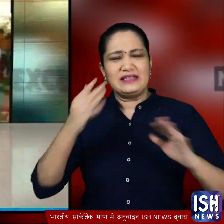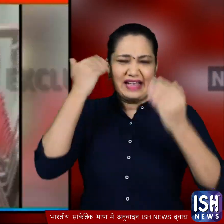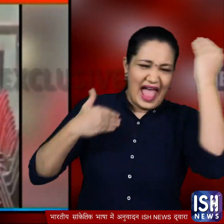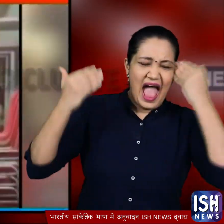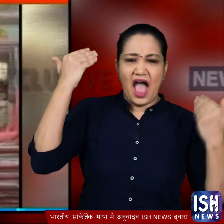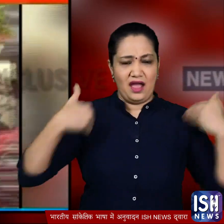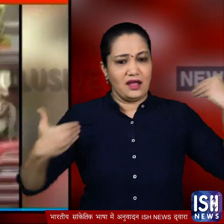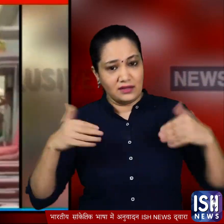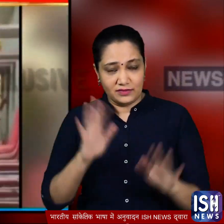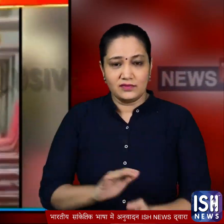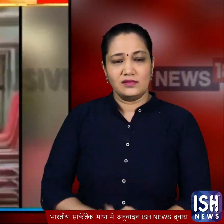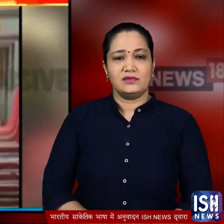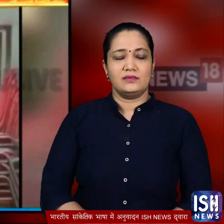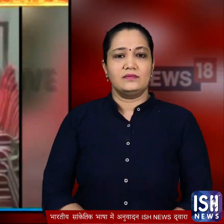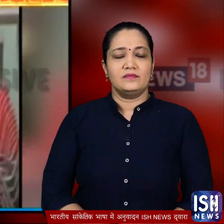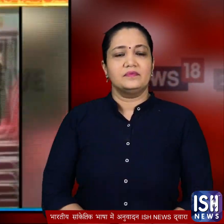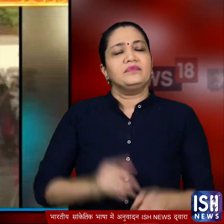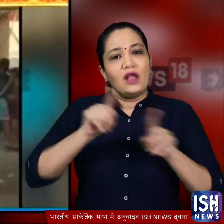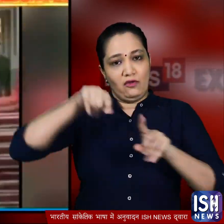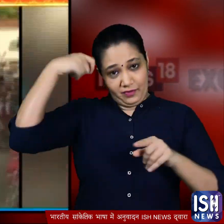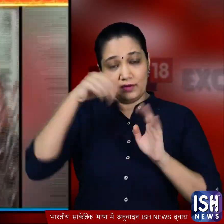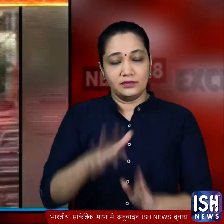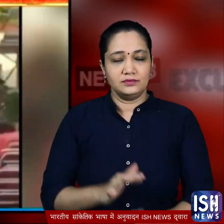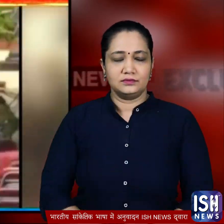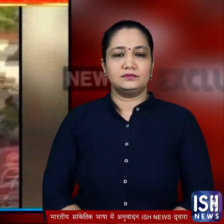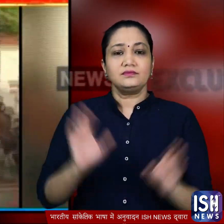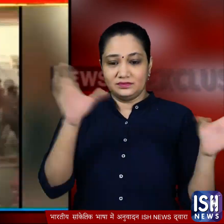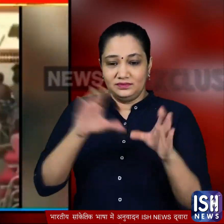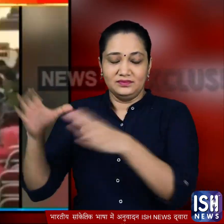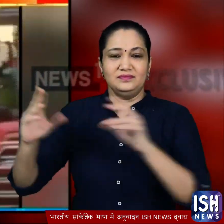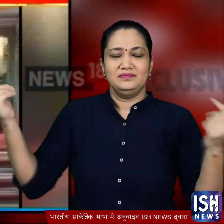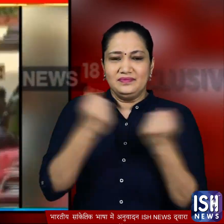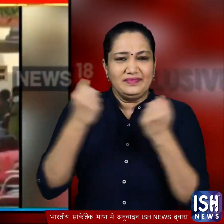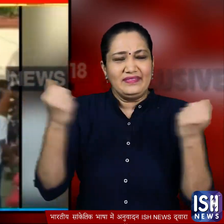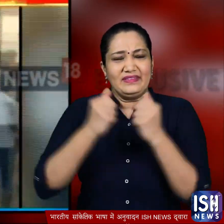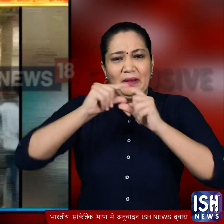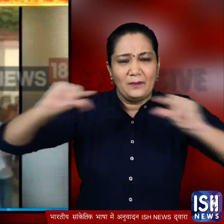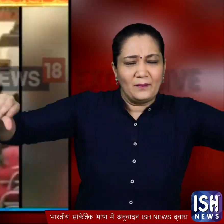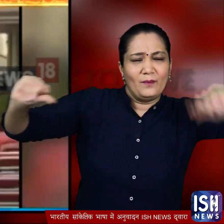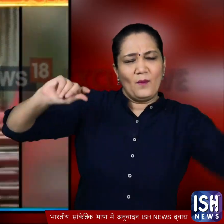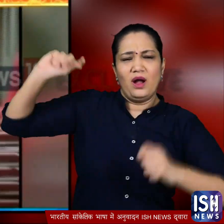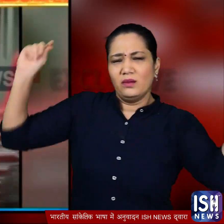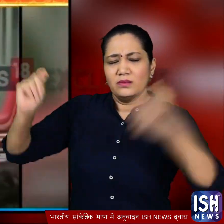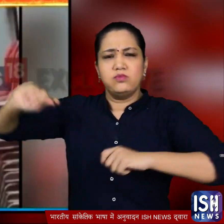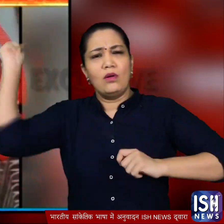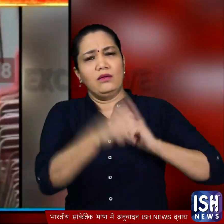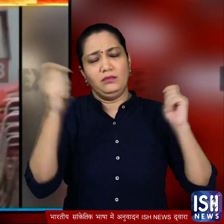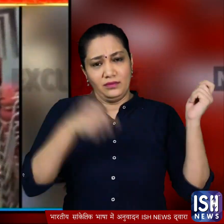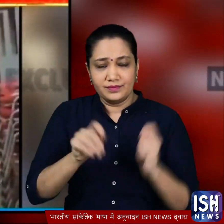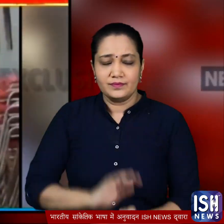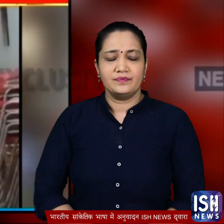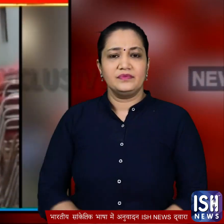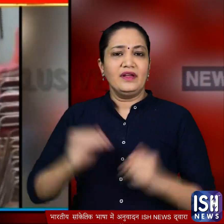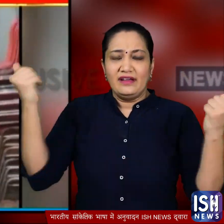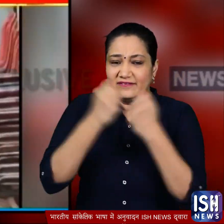गए, जिसका एक वीडियो भी सामने आया जिसमें दोनों पक्षों के लोग एक दूसरे पर लाठियों से हमला करते हुए दिखाई दिए। मारपीट